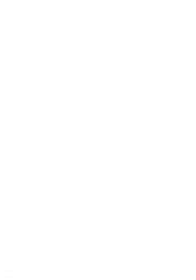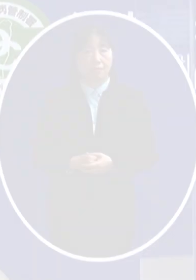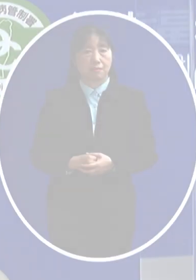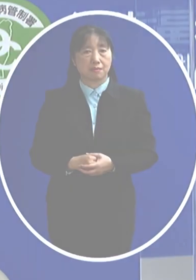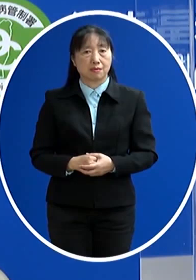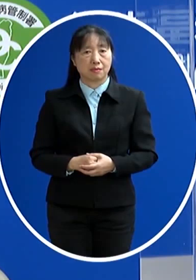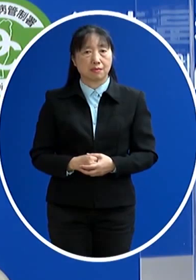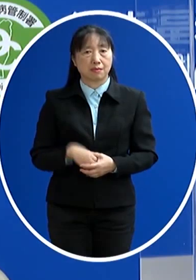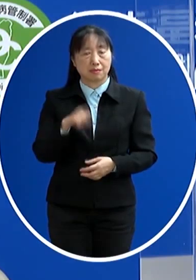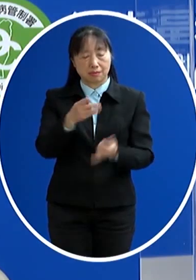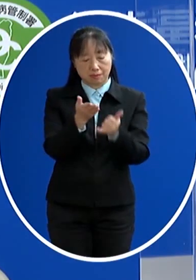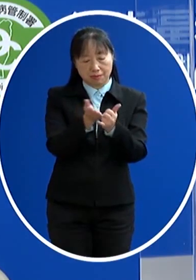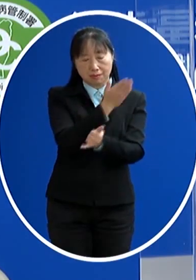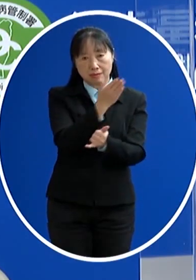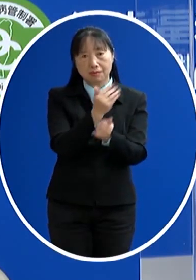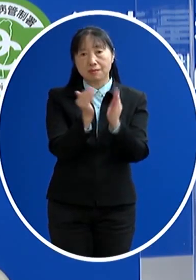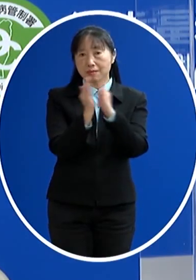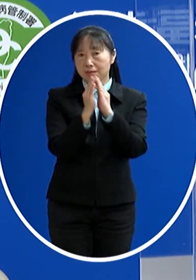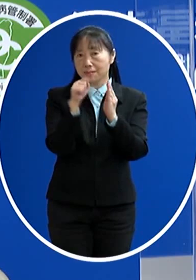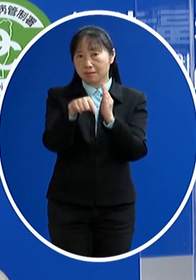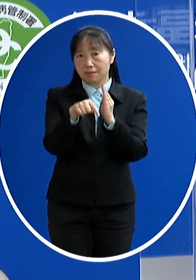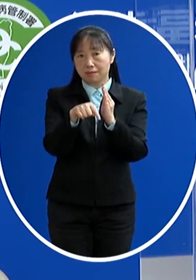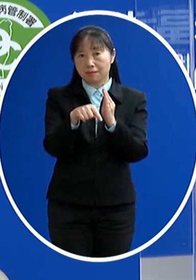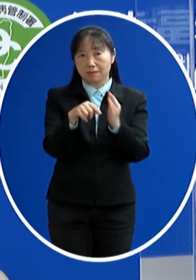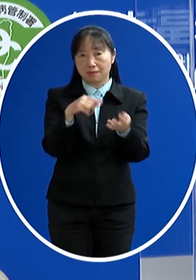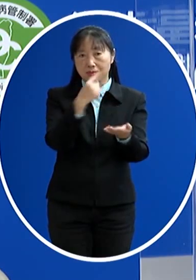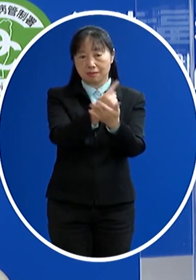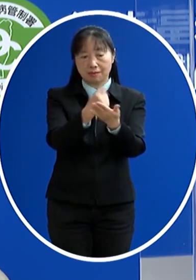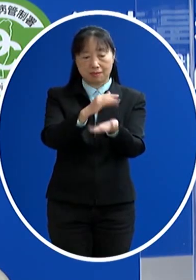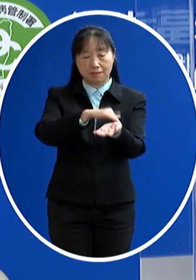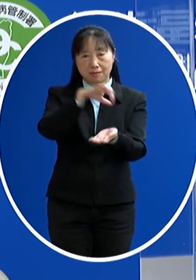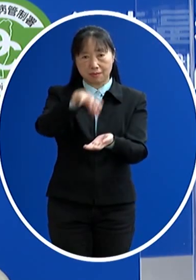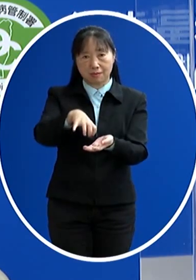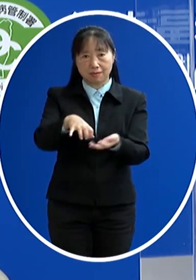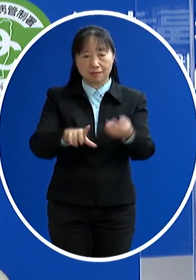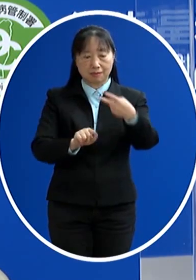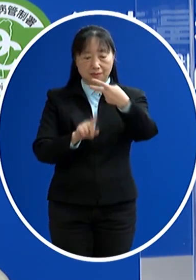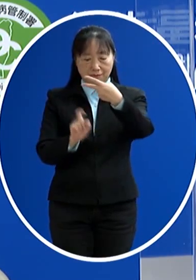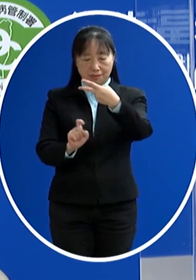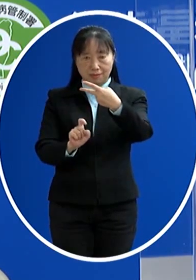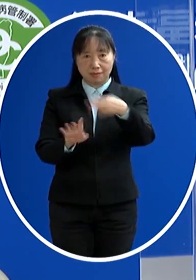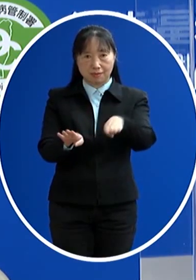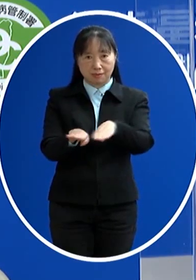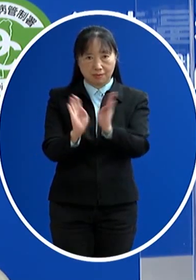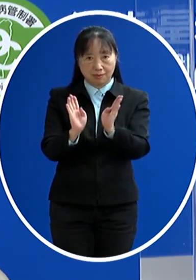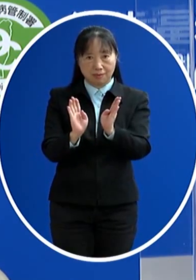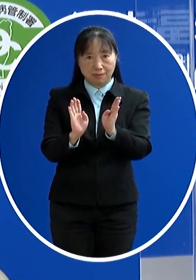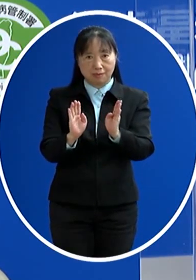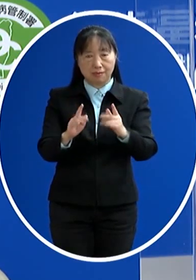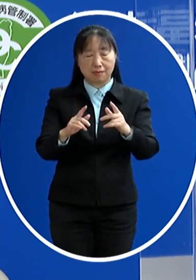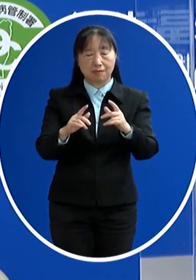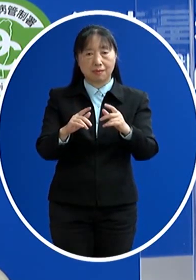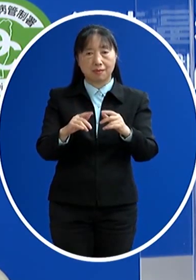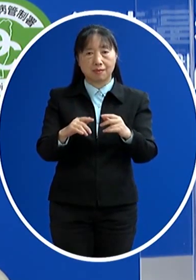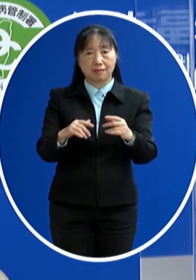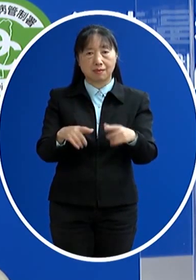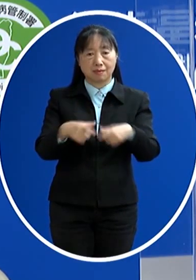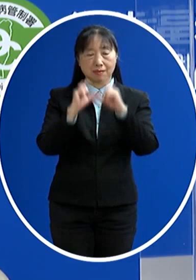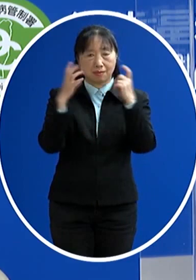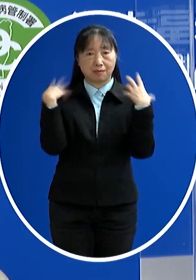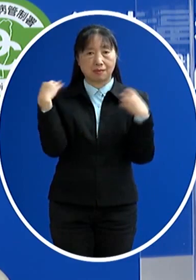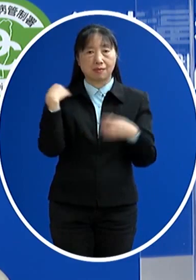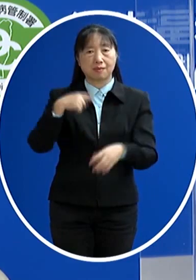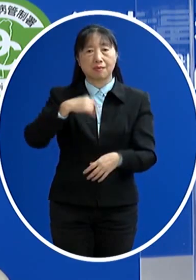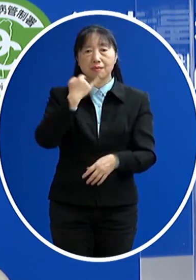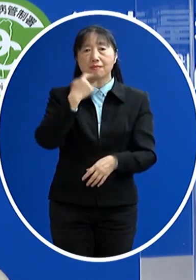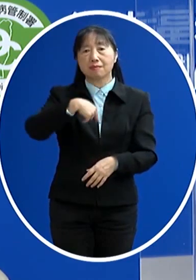制。北桃区域所辖的医院自2月10日起回归现行的陪探病